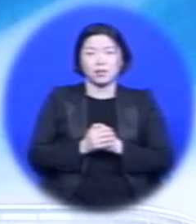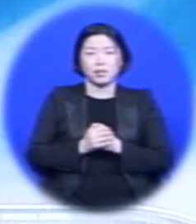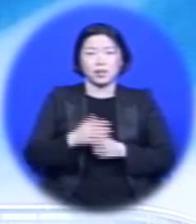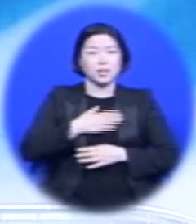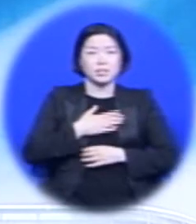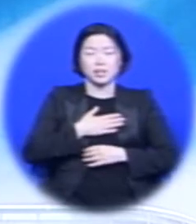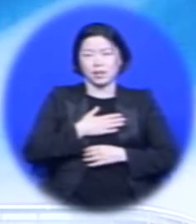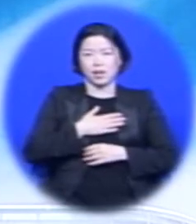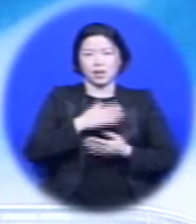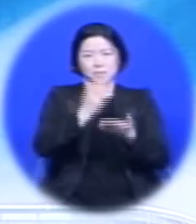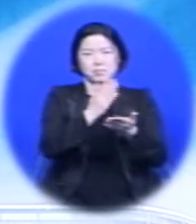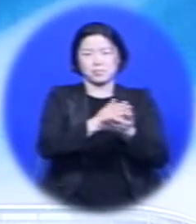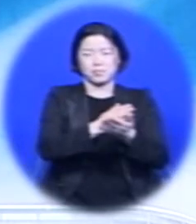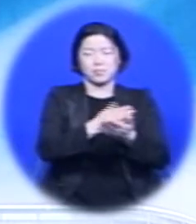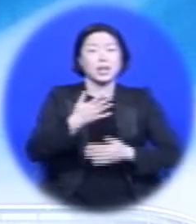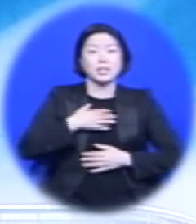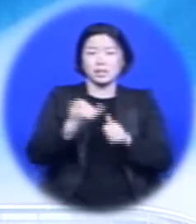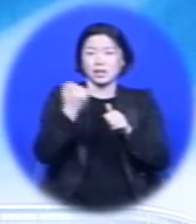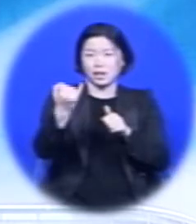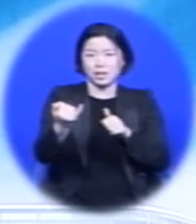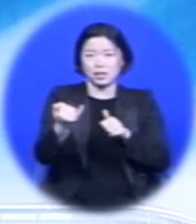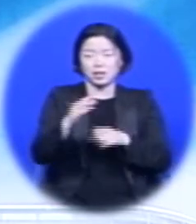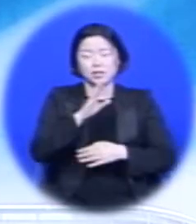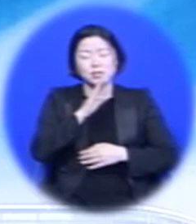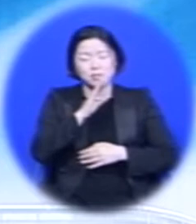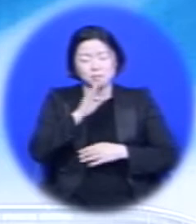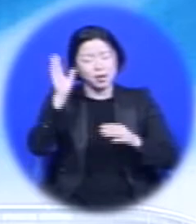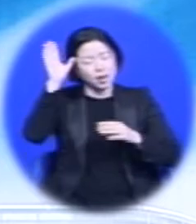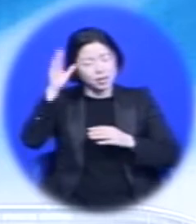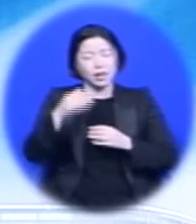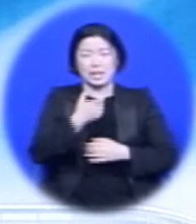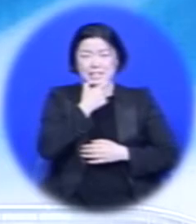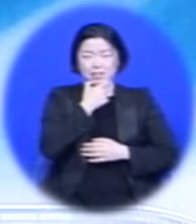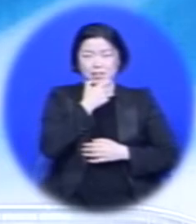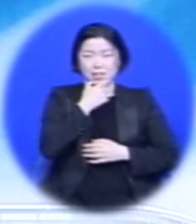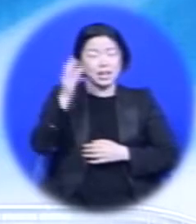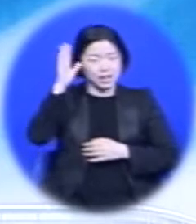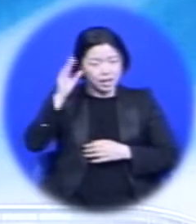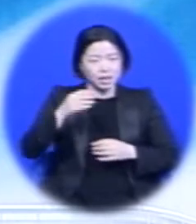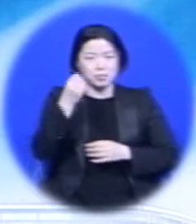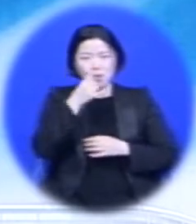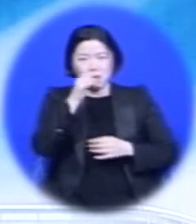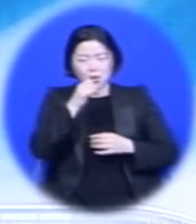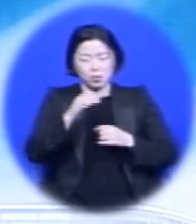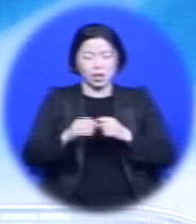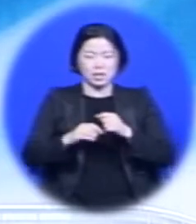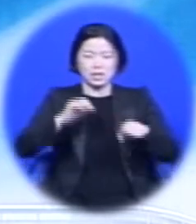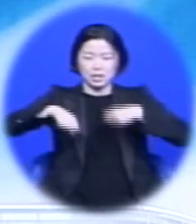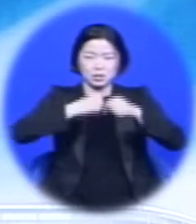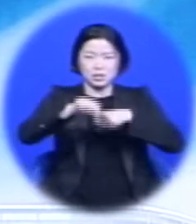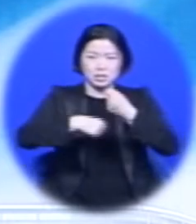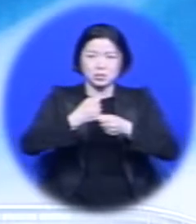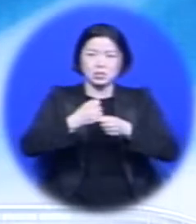제가 말렸어요. 제 아내가 개를 참 싫어해요. 개, 고양이 이런 짐승이 집에서 같이 지내는 것을 굉장히